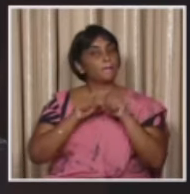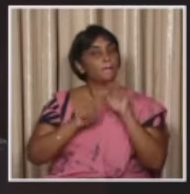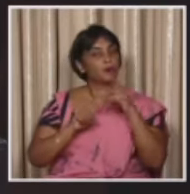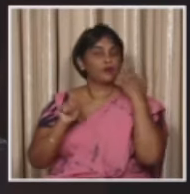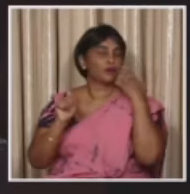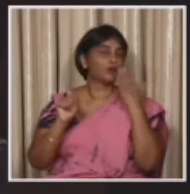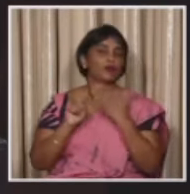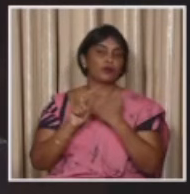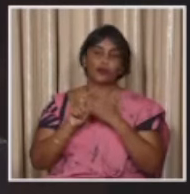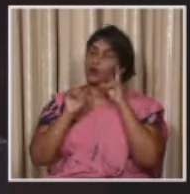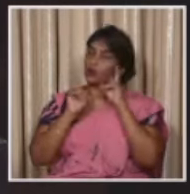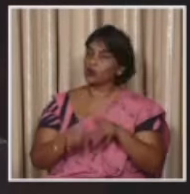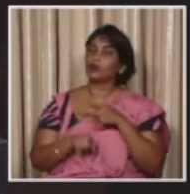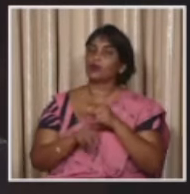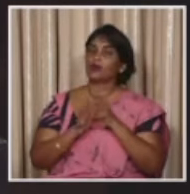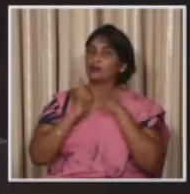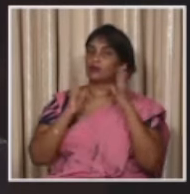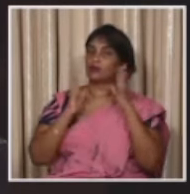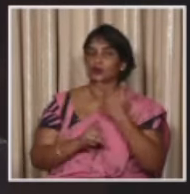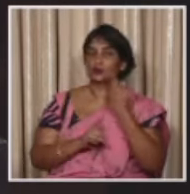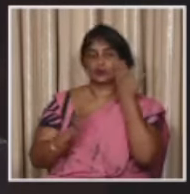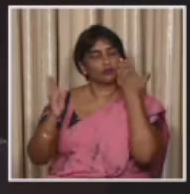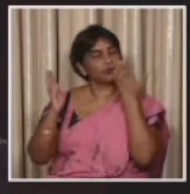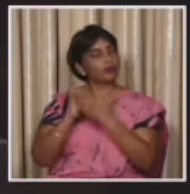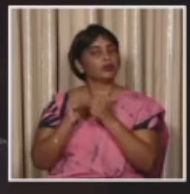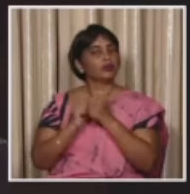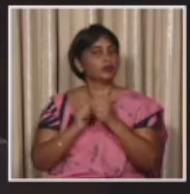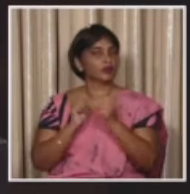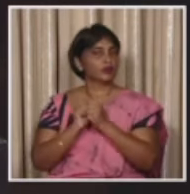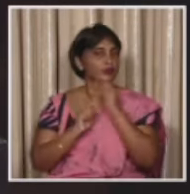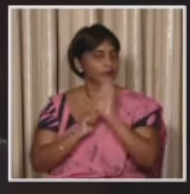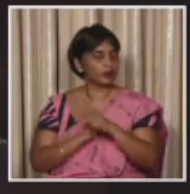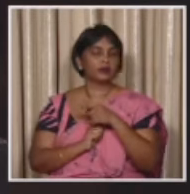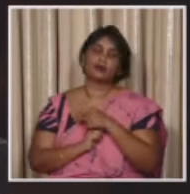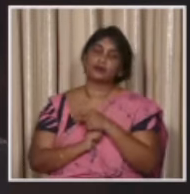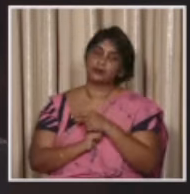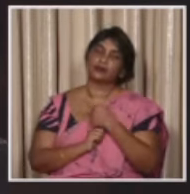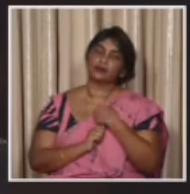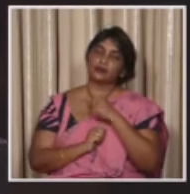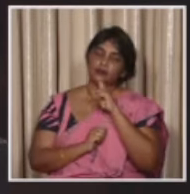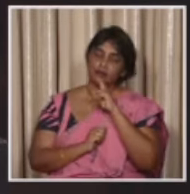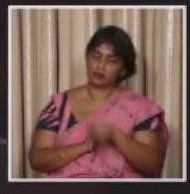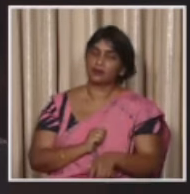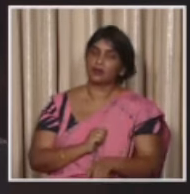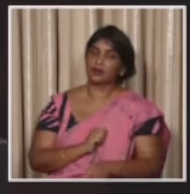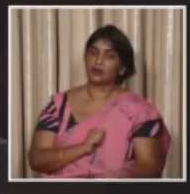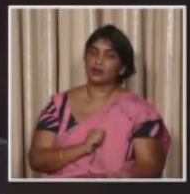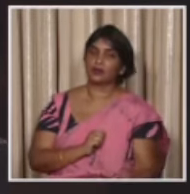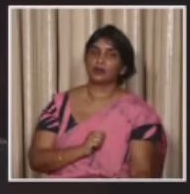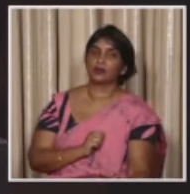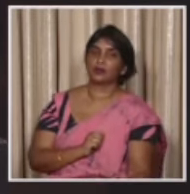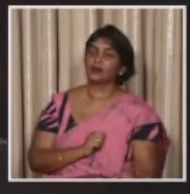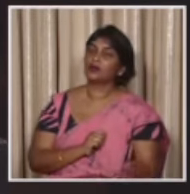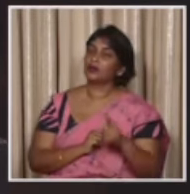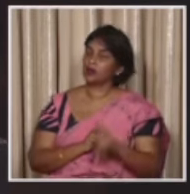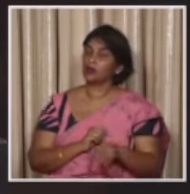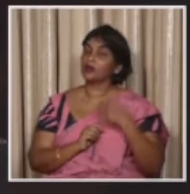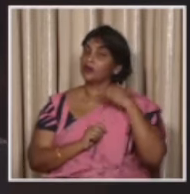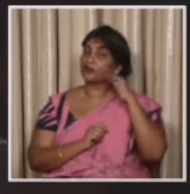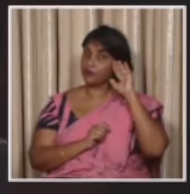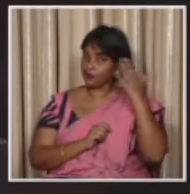පිළිබඳව මෙයිට වඩා මානුෂී ආකාරයෙන් කටයුතු කරන්නයි කියලා මම ඉල්ලීමක් කරනවා. ඒ වගේම